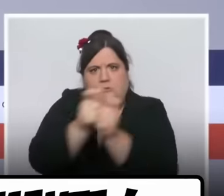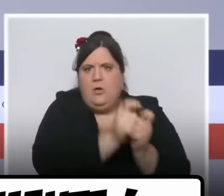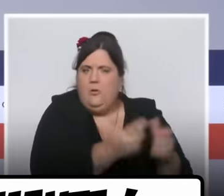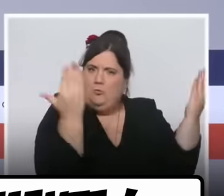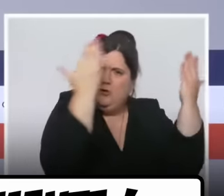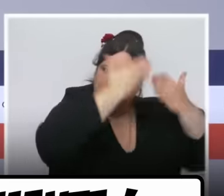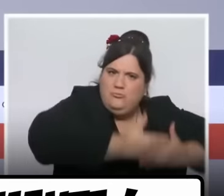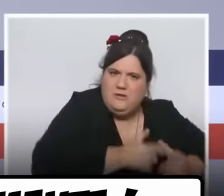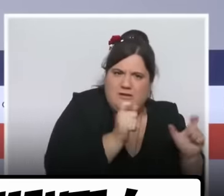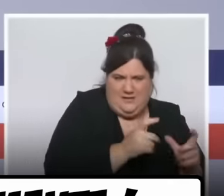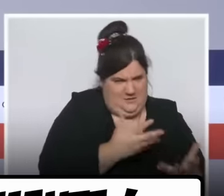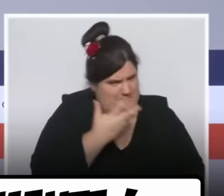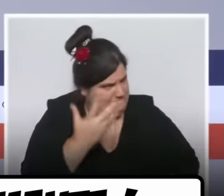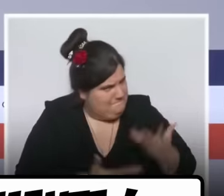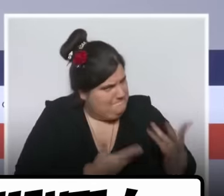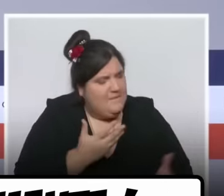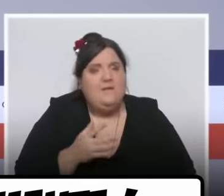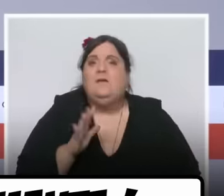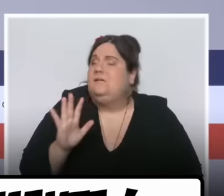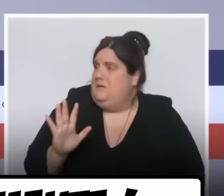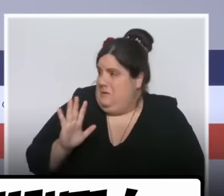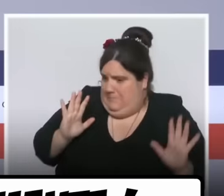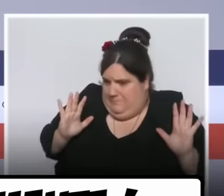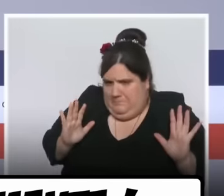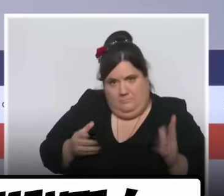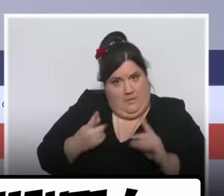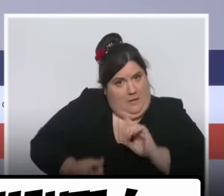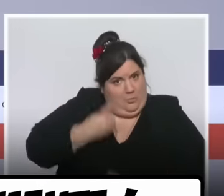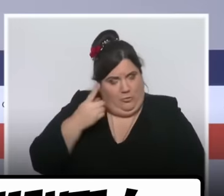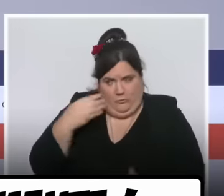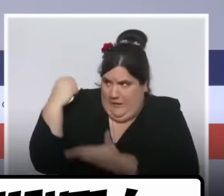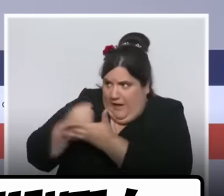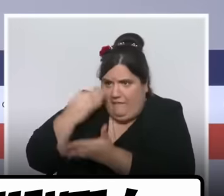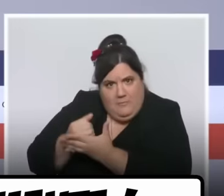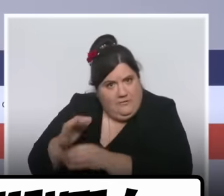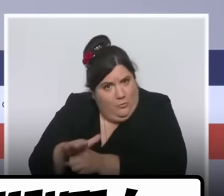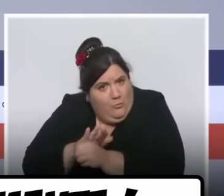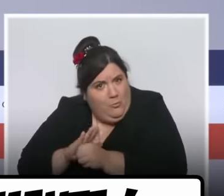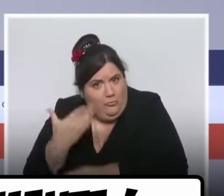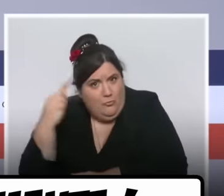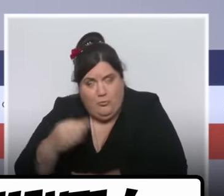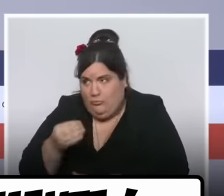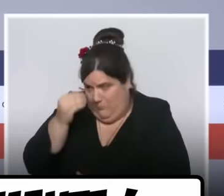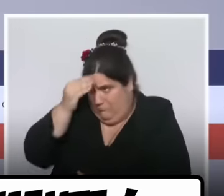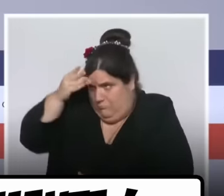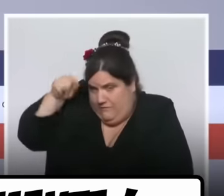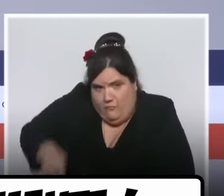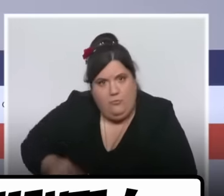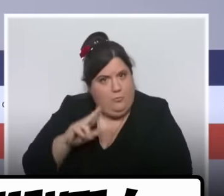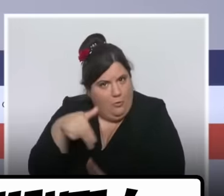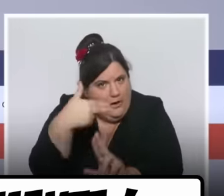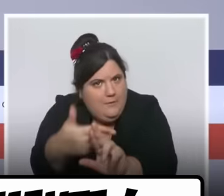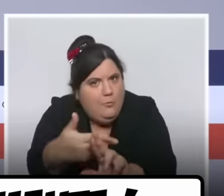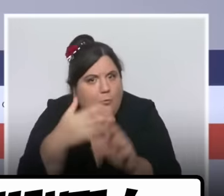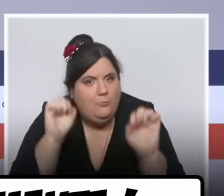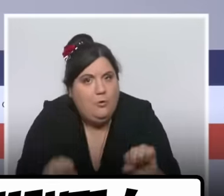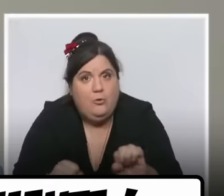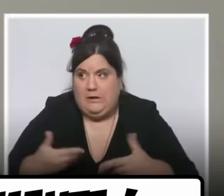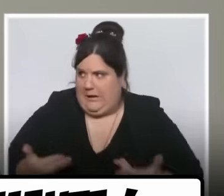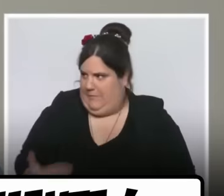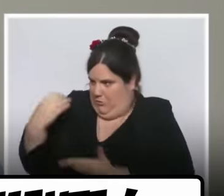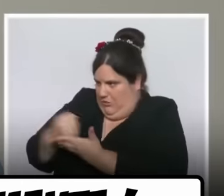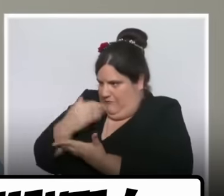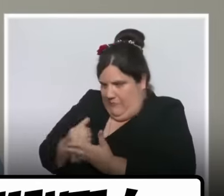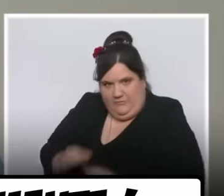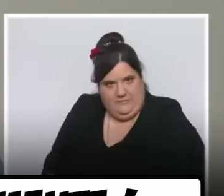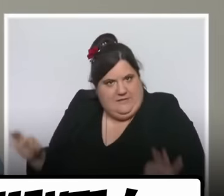préfère m'exprimer sur des sujets en toute connaissance de cause du sujet, de la totalité des éléments, ce que ni vous ni moi n'avons à l'heure à laquelle je vous parle. C'est pour ça que je préfère... Mais je vous demande